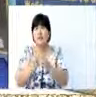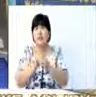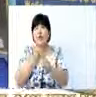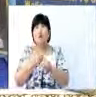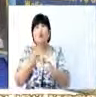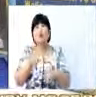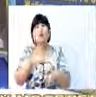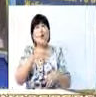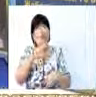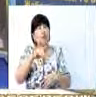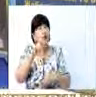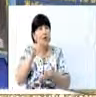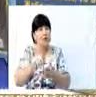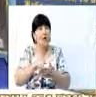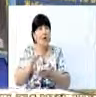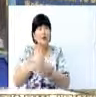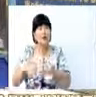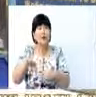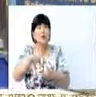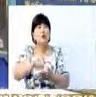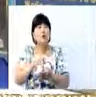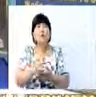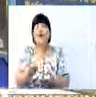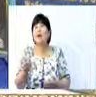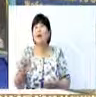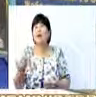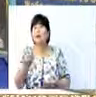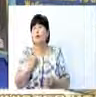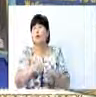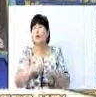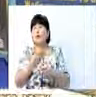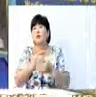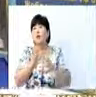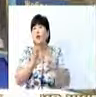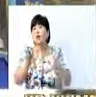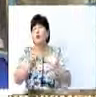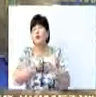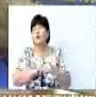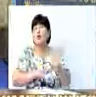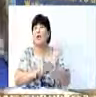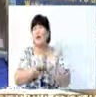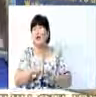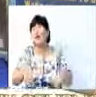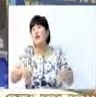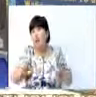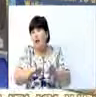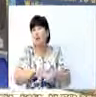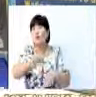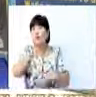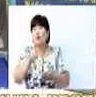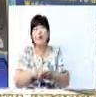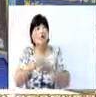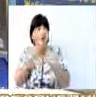Бұл жерде де көптеген сұрақтар осы төңіректе болып жатыр. Бұның алдында да біз осы мәселемен түсіндірме жұмыстарымен келгенде дәл осындай сұрақтар